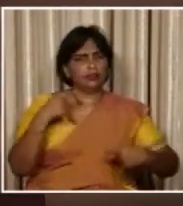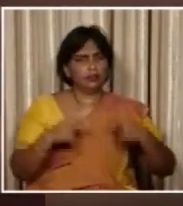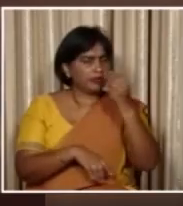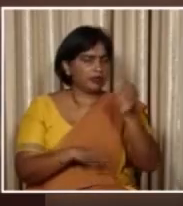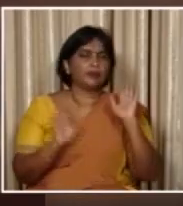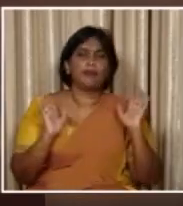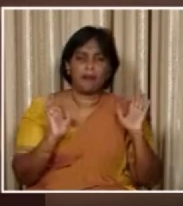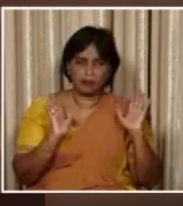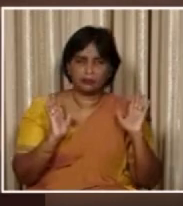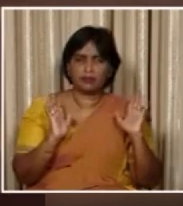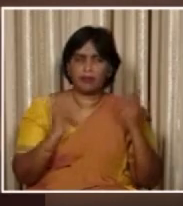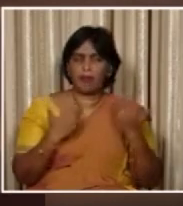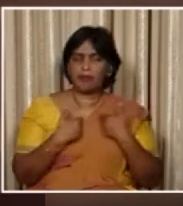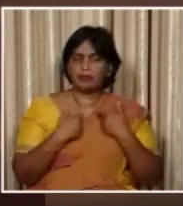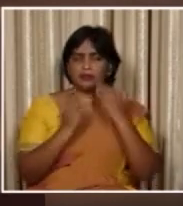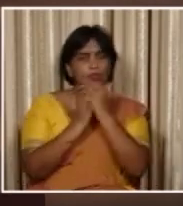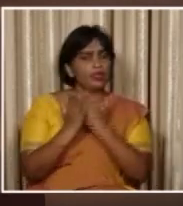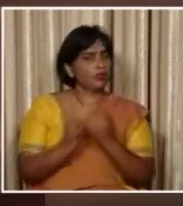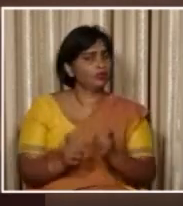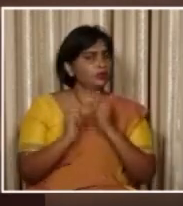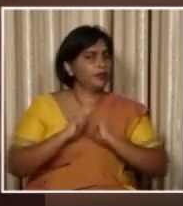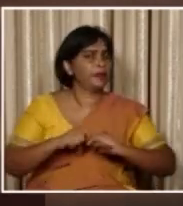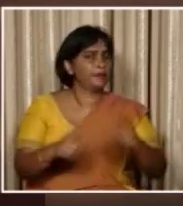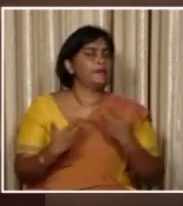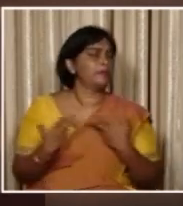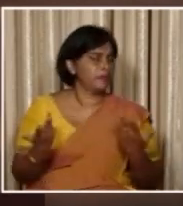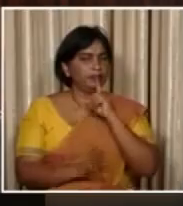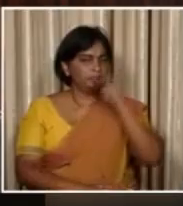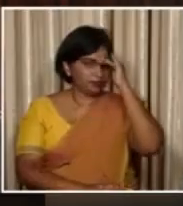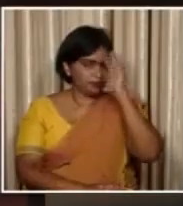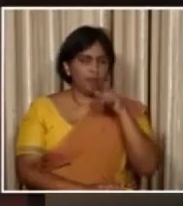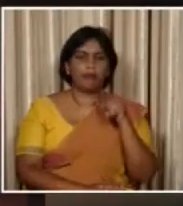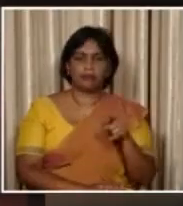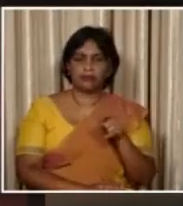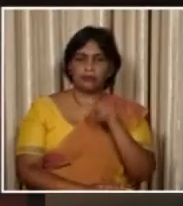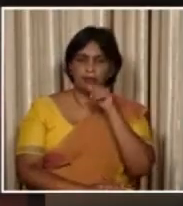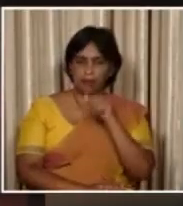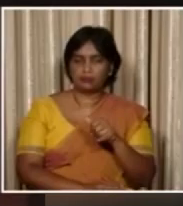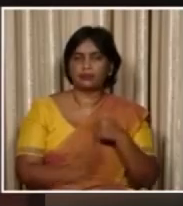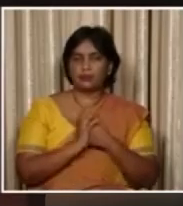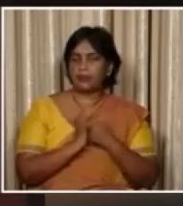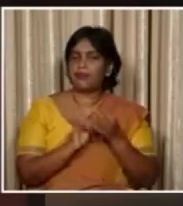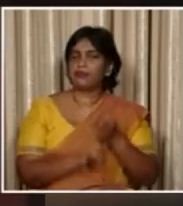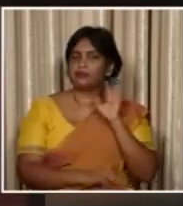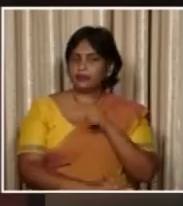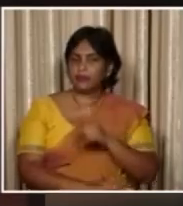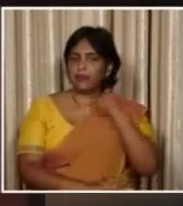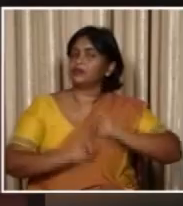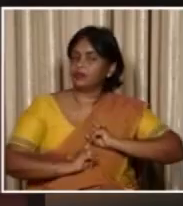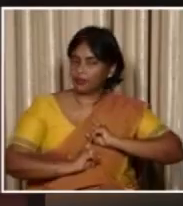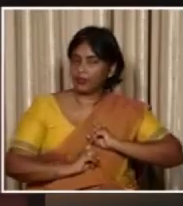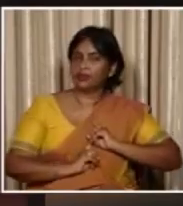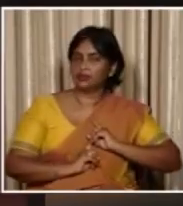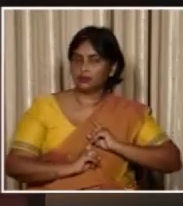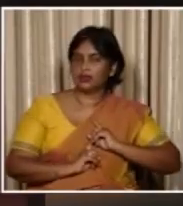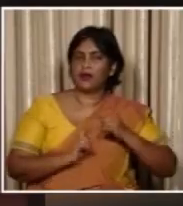යන්න පුළුවන්. නැත්නම් අපිට මේ න්‍යාය පත්‍රය කරගෙන යන්න බැරි වෙනවා කරු කතානායකතුමනි. බොහොම පැහැදිලිව ගරු ජනාධිපතිතුමාගේ කතාවෙන් පස්සේ